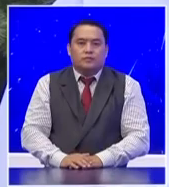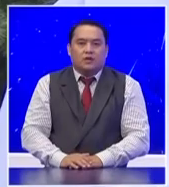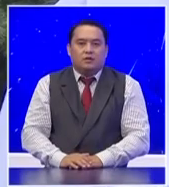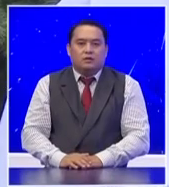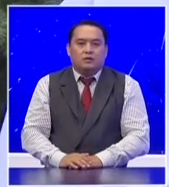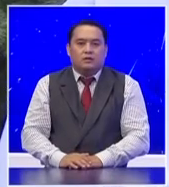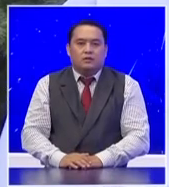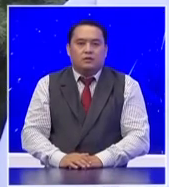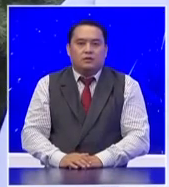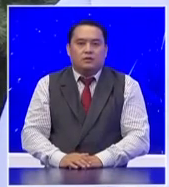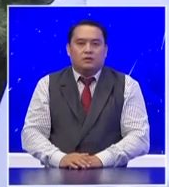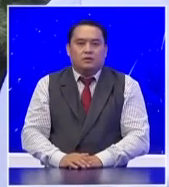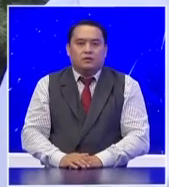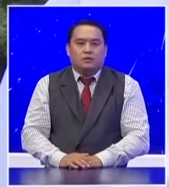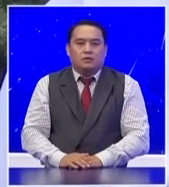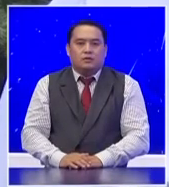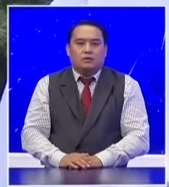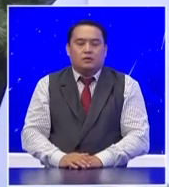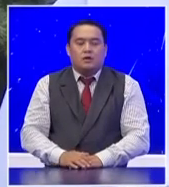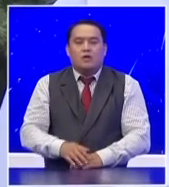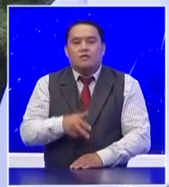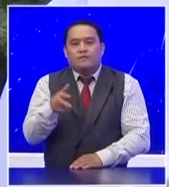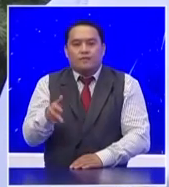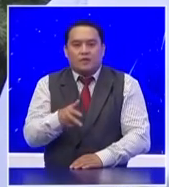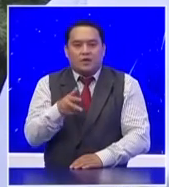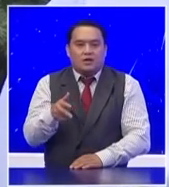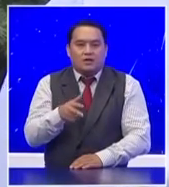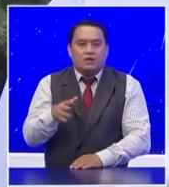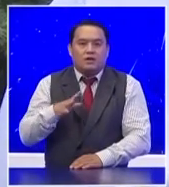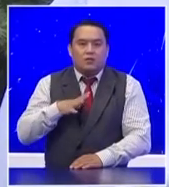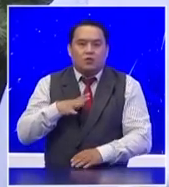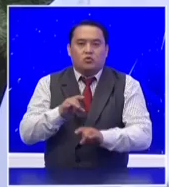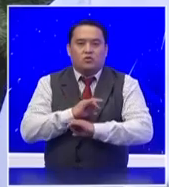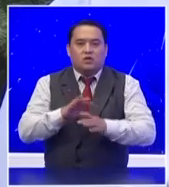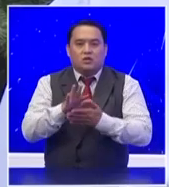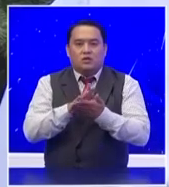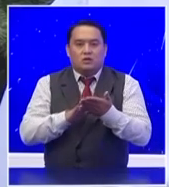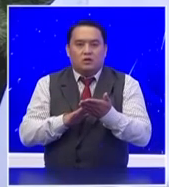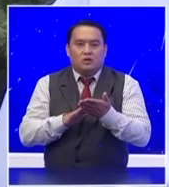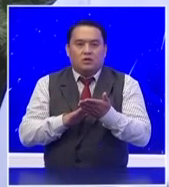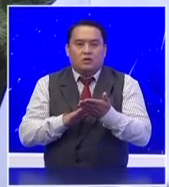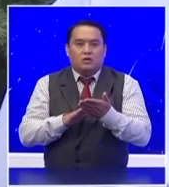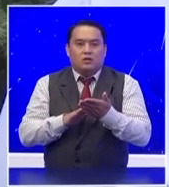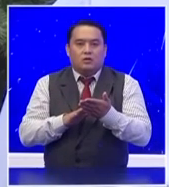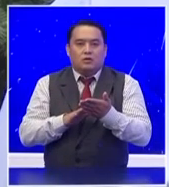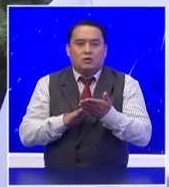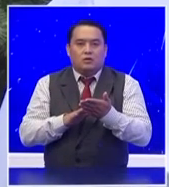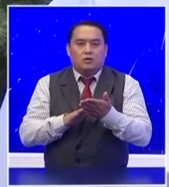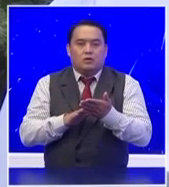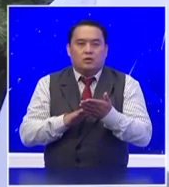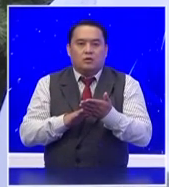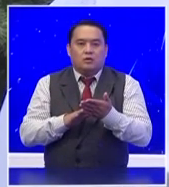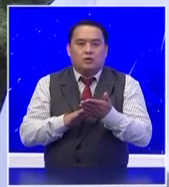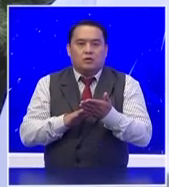будет согласно правилам, под видеоконтролем, готовность это есть. У нас есть ассоциация Нурека,